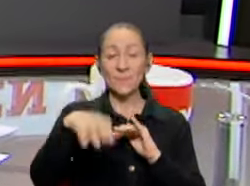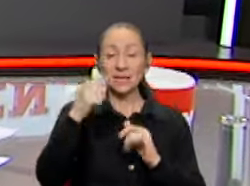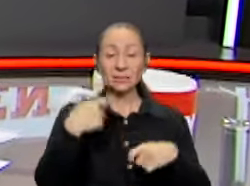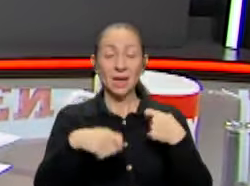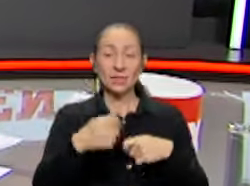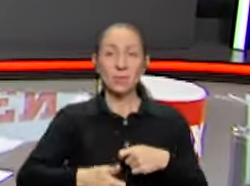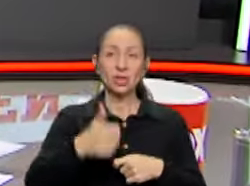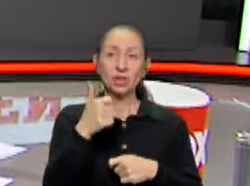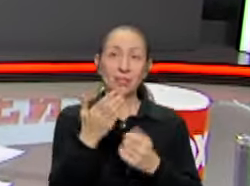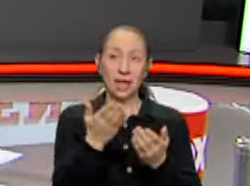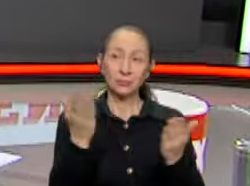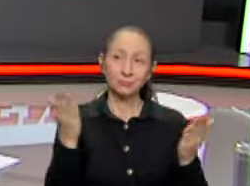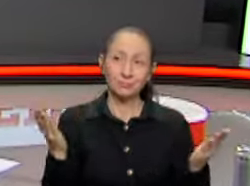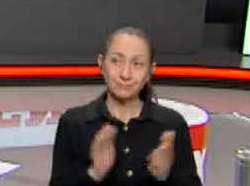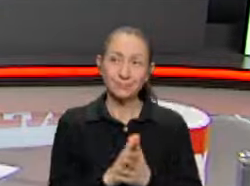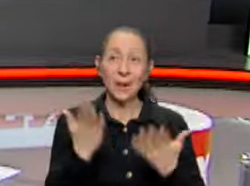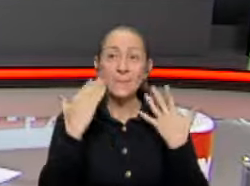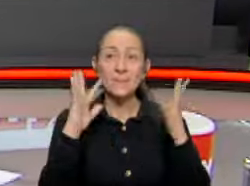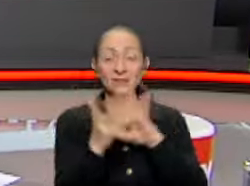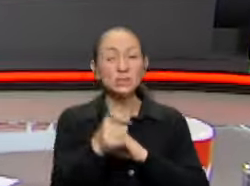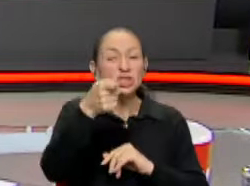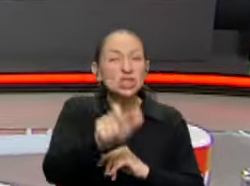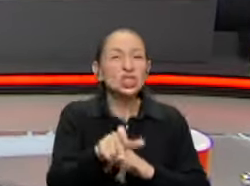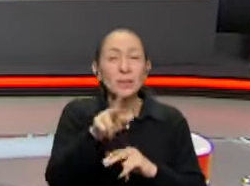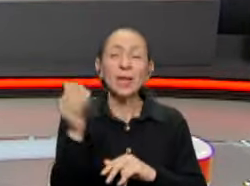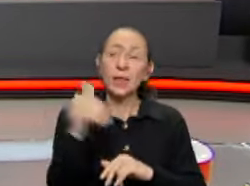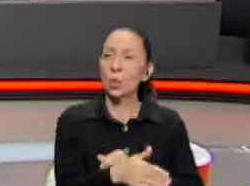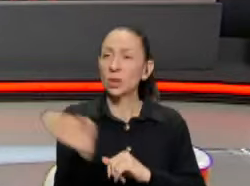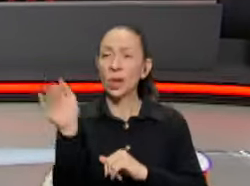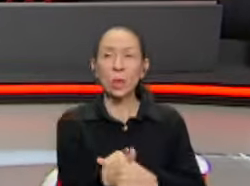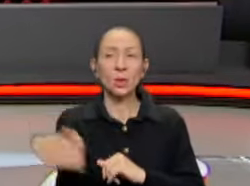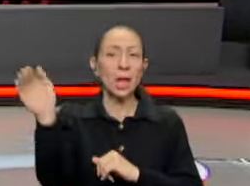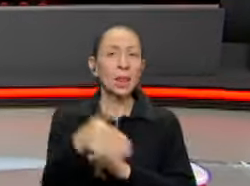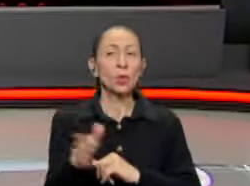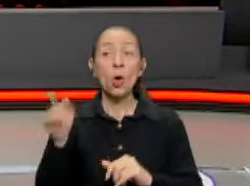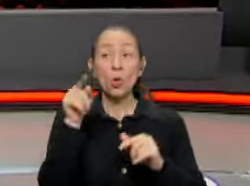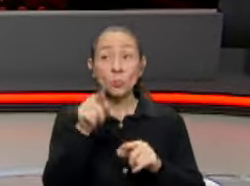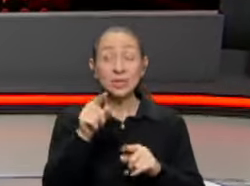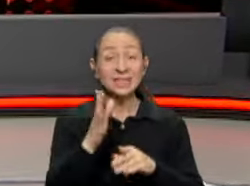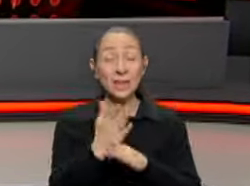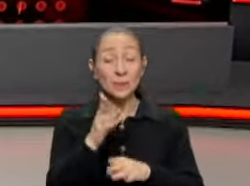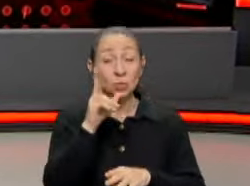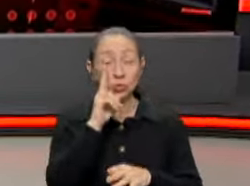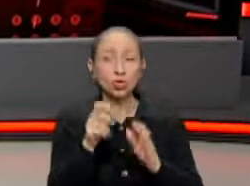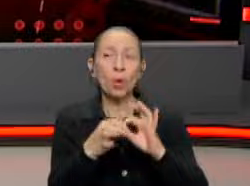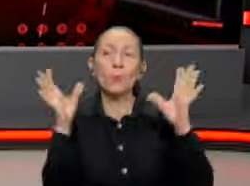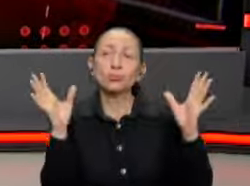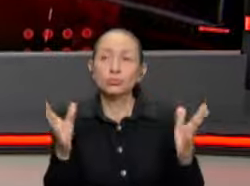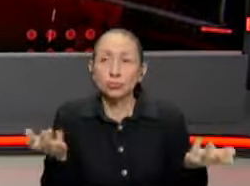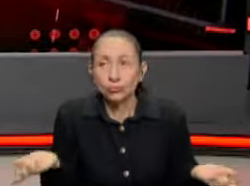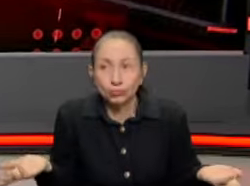Bankası başkanları mevsimlik işçi gibiler geliyorlar gidiyorlar Burada da sebep sonuç